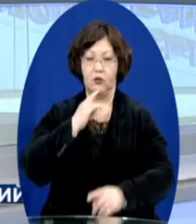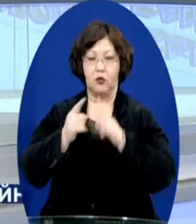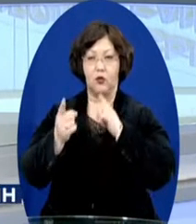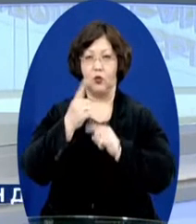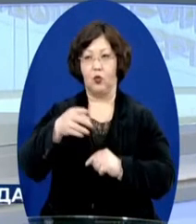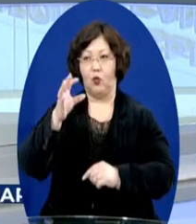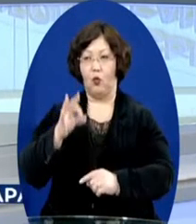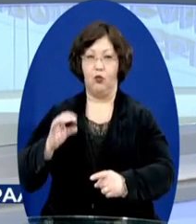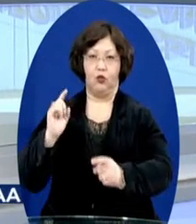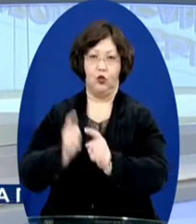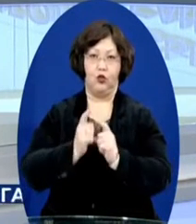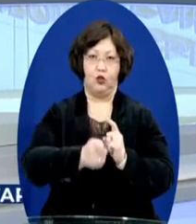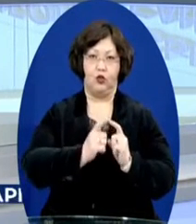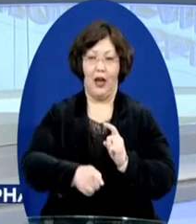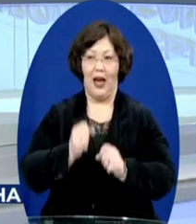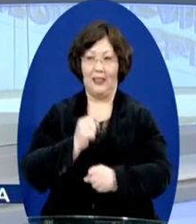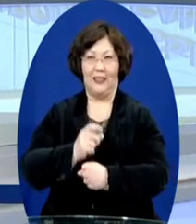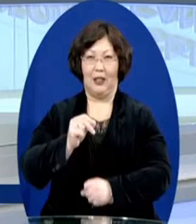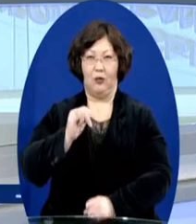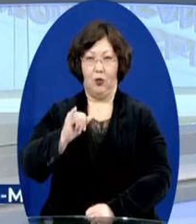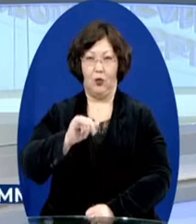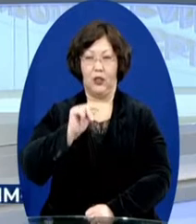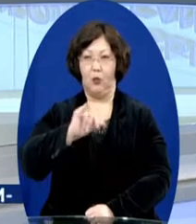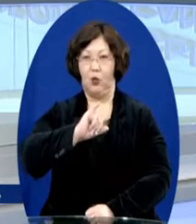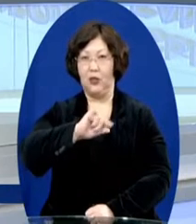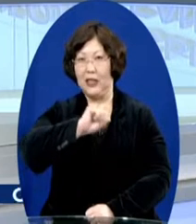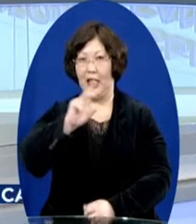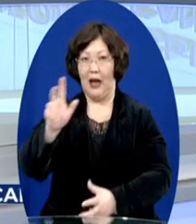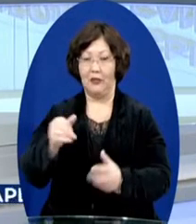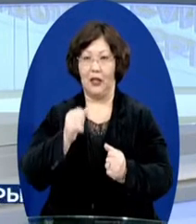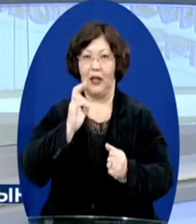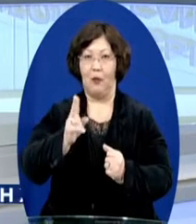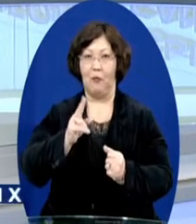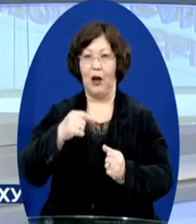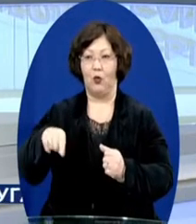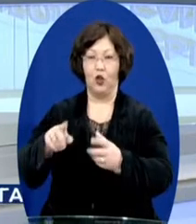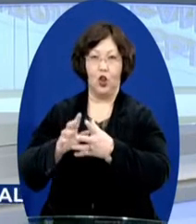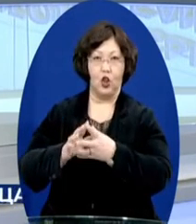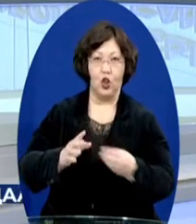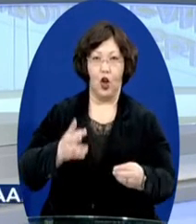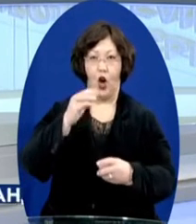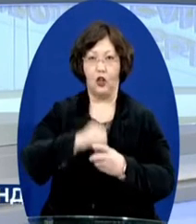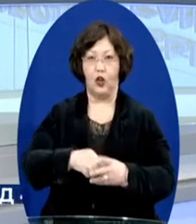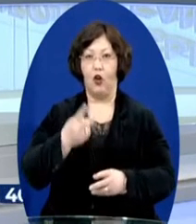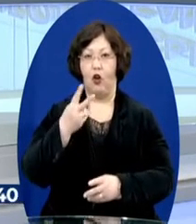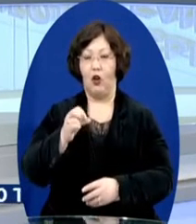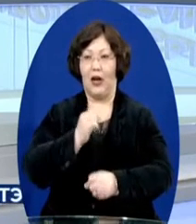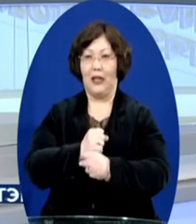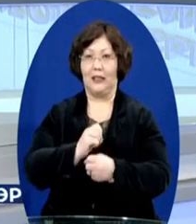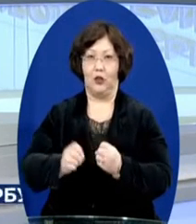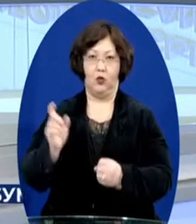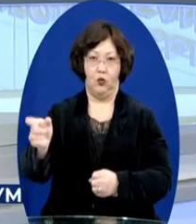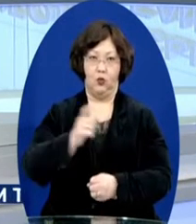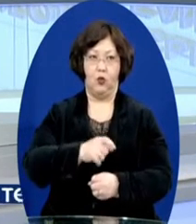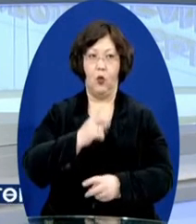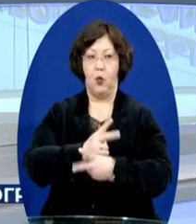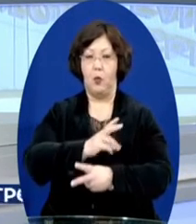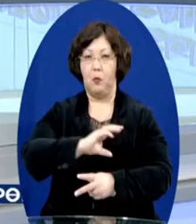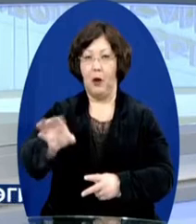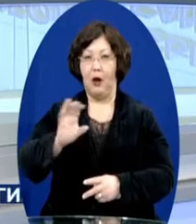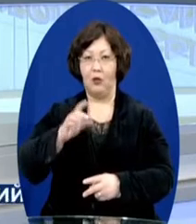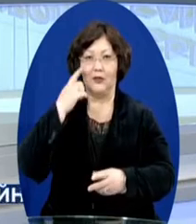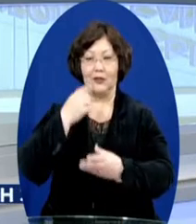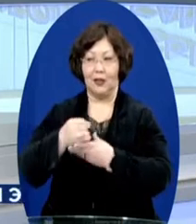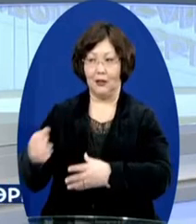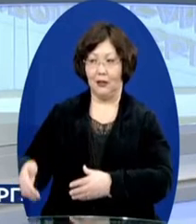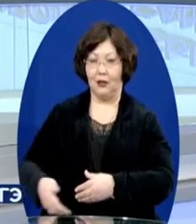өөрчлөв. Мөн ажилдаа хариуцлагагүй хандан чанаргүй зээл авсан компаниудын нөлөөнд орсон байж болзошгүй. Тус банкны 20 гаруй албан тушаалтан хуулийн